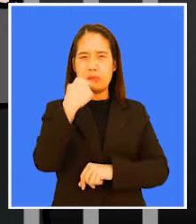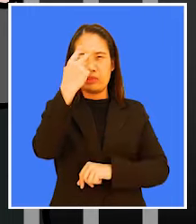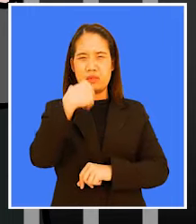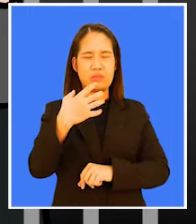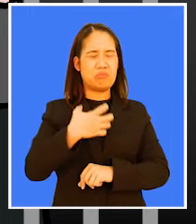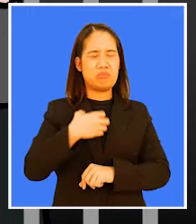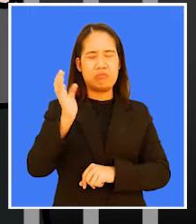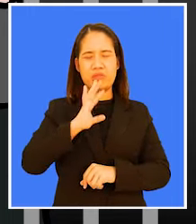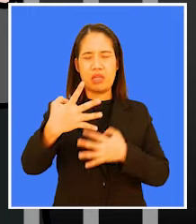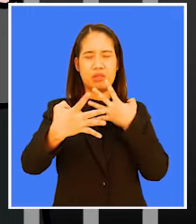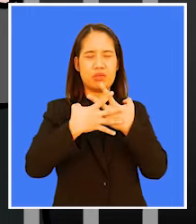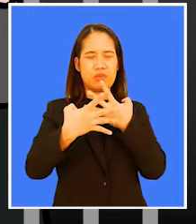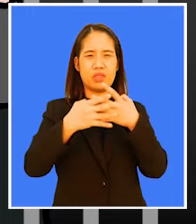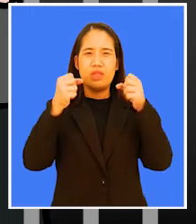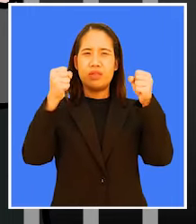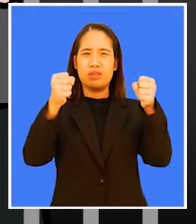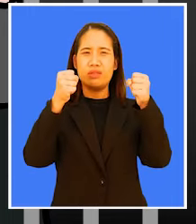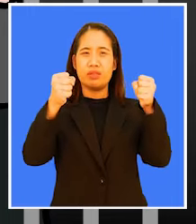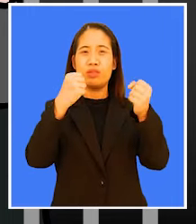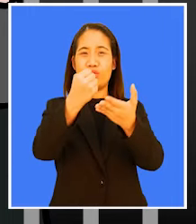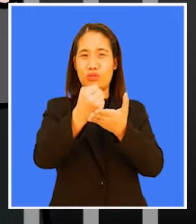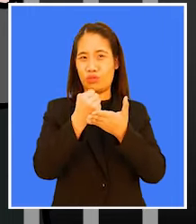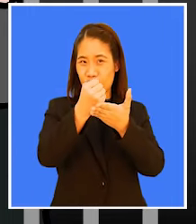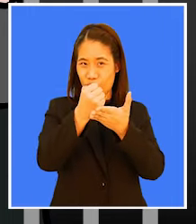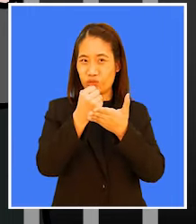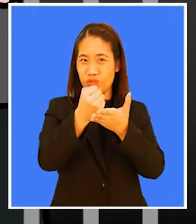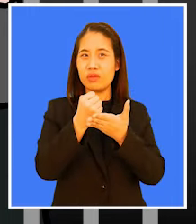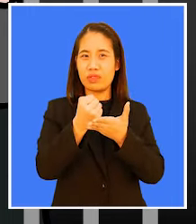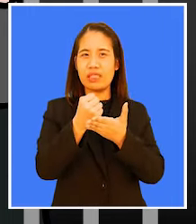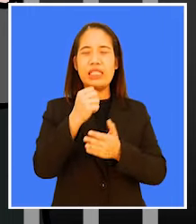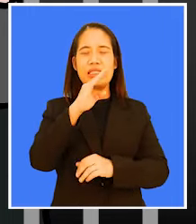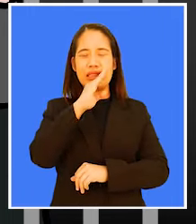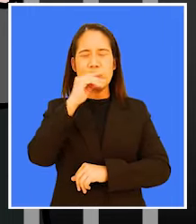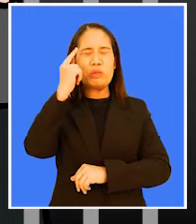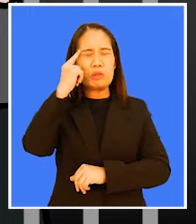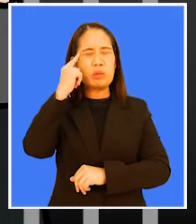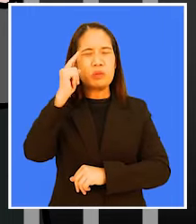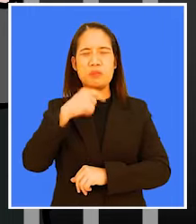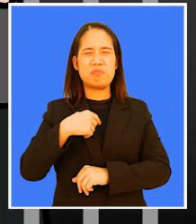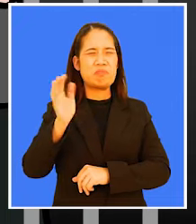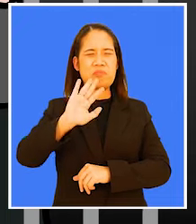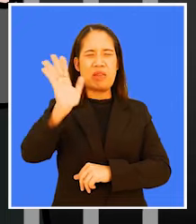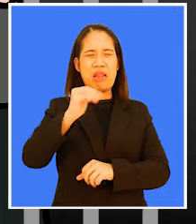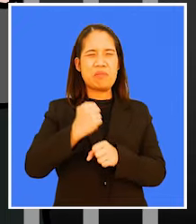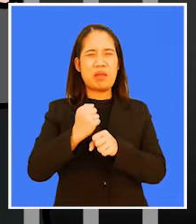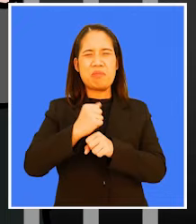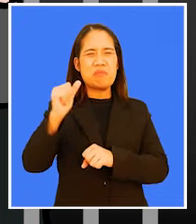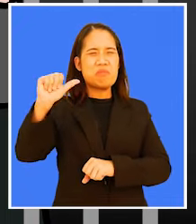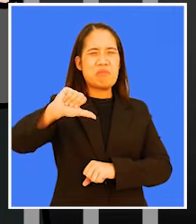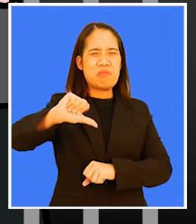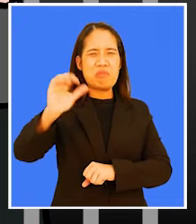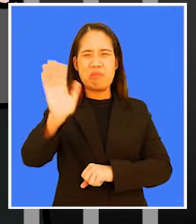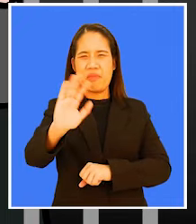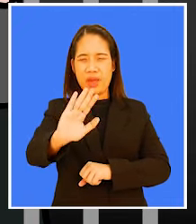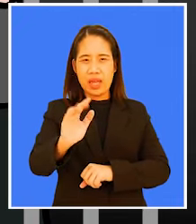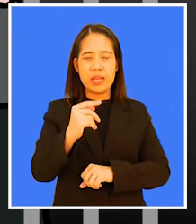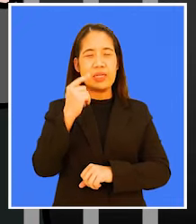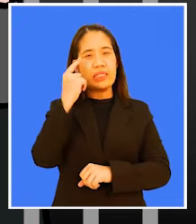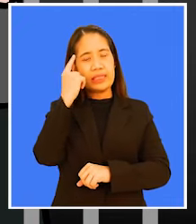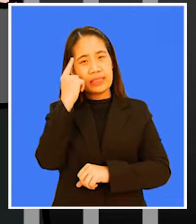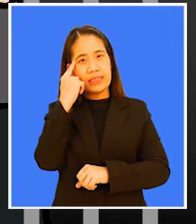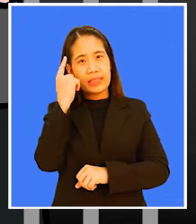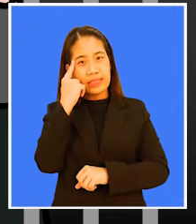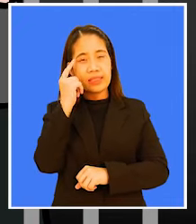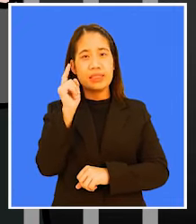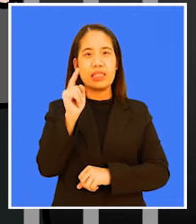ฉันไม่อยากติดคุกช่วยฉันด้วยรู้อย่างงี้ไม่น่าทำชั่วตั้งแต่แรกเลยจะ